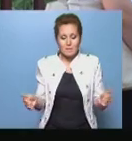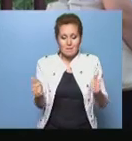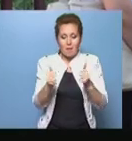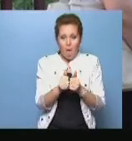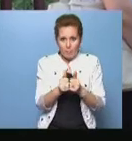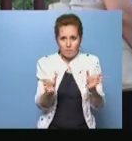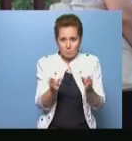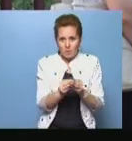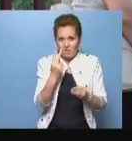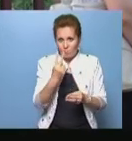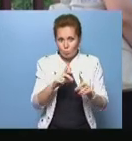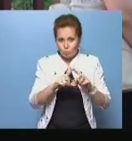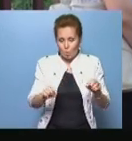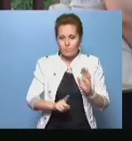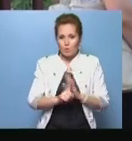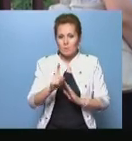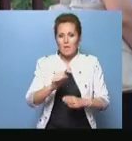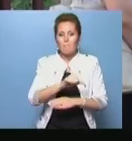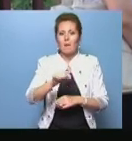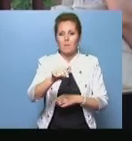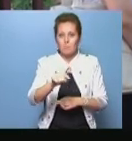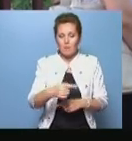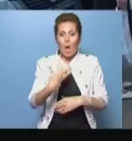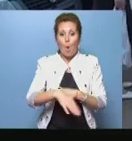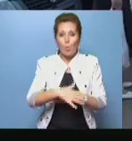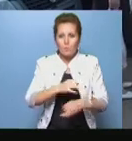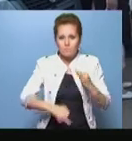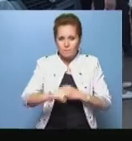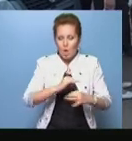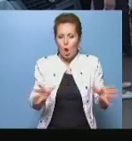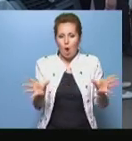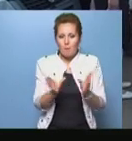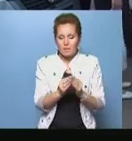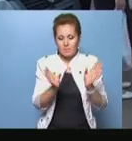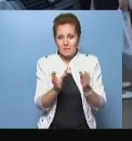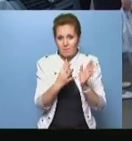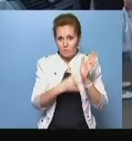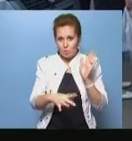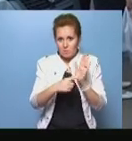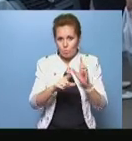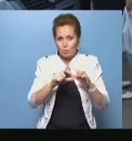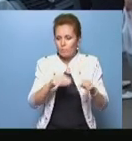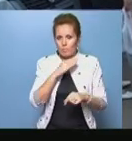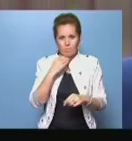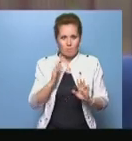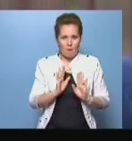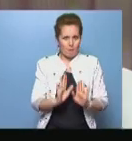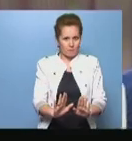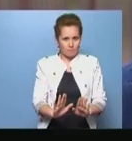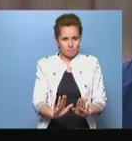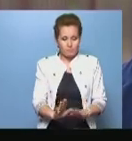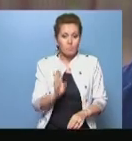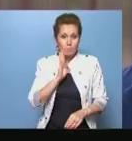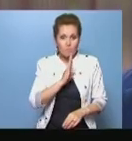за пределами зала. Родители 48-й еще на улице дали понять, объединяться с 97-й не хотят. Роза Мусифулина